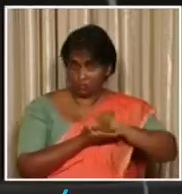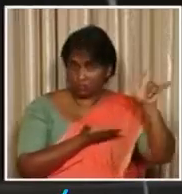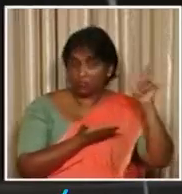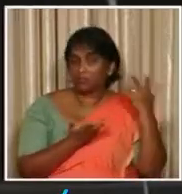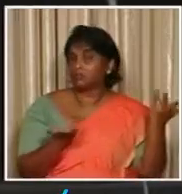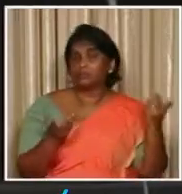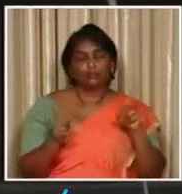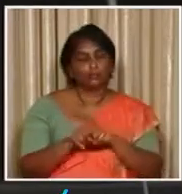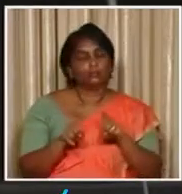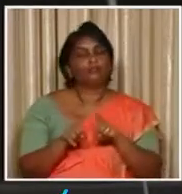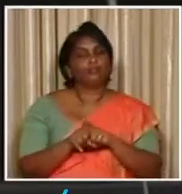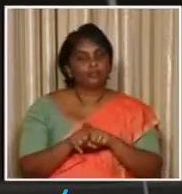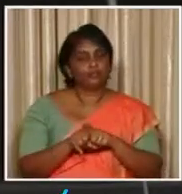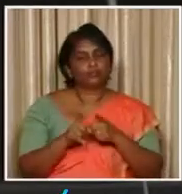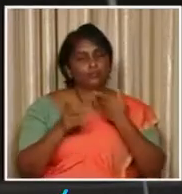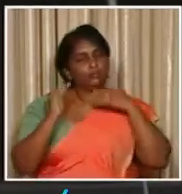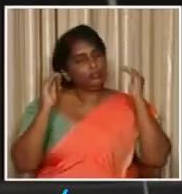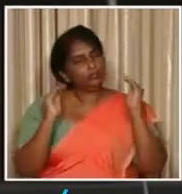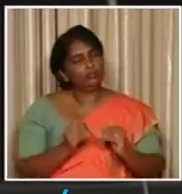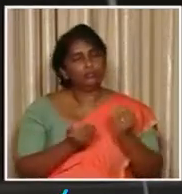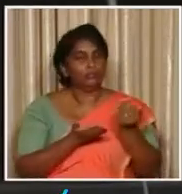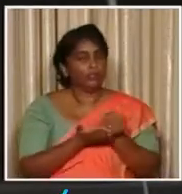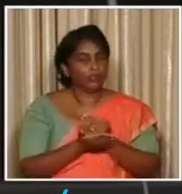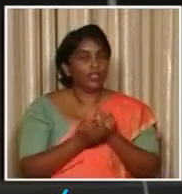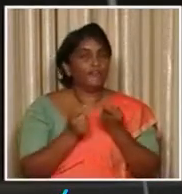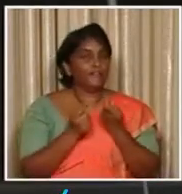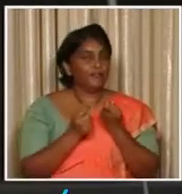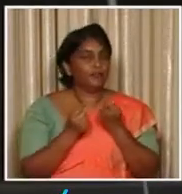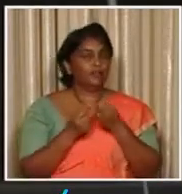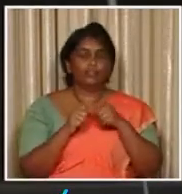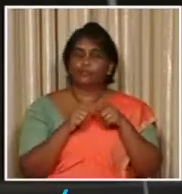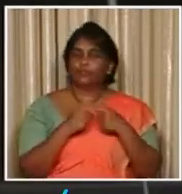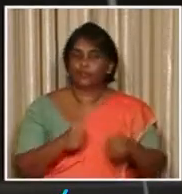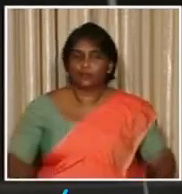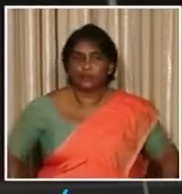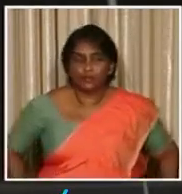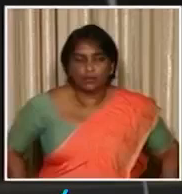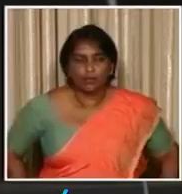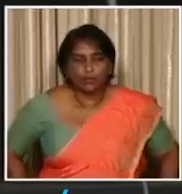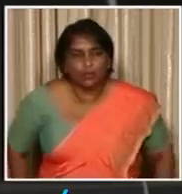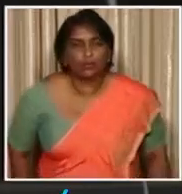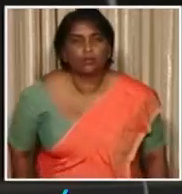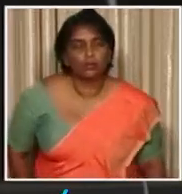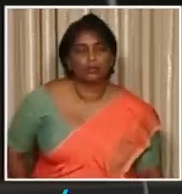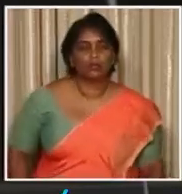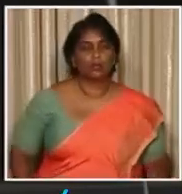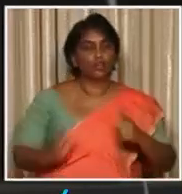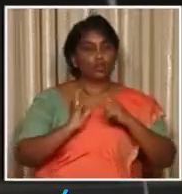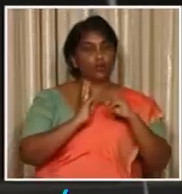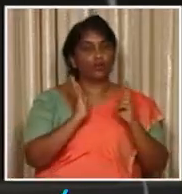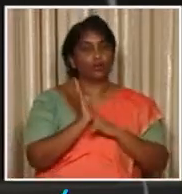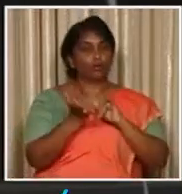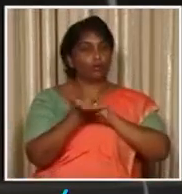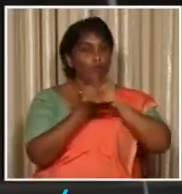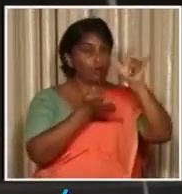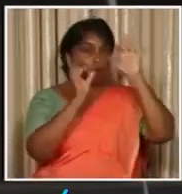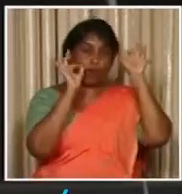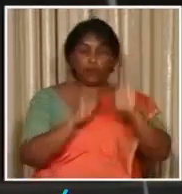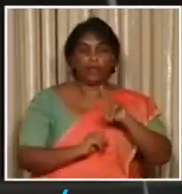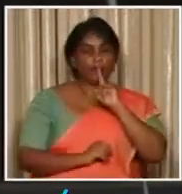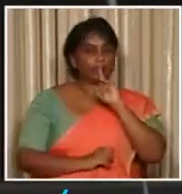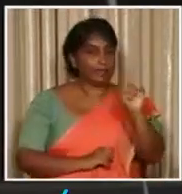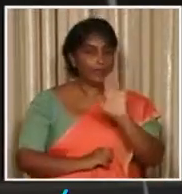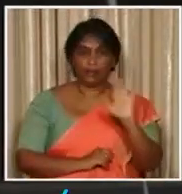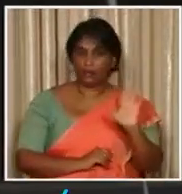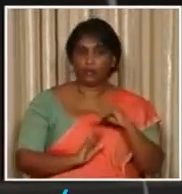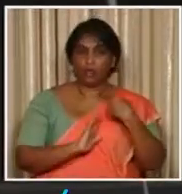එහෙම නැත්නම් අවම ආකාරයෙන් වියදම් ටික අපි කියන්නේ එක්සත් ජාතීන්ගේ සංවිධානයට සහභාගී නොවන්න කියලා